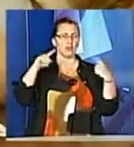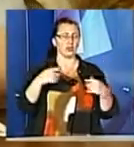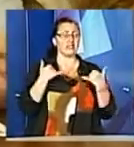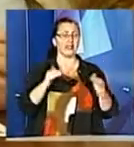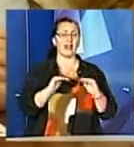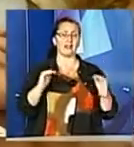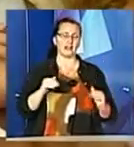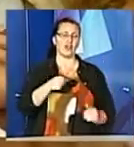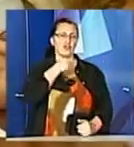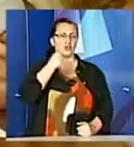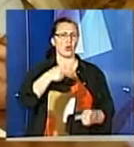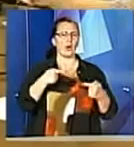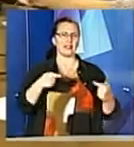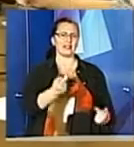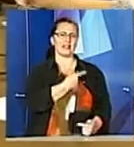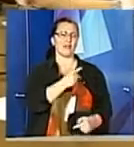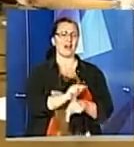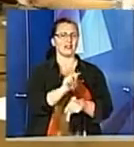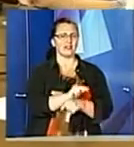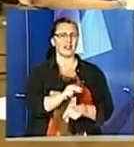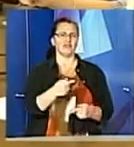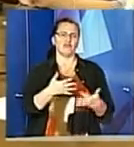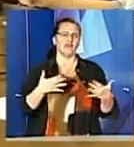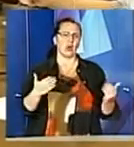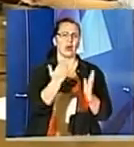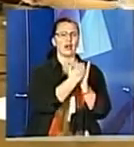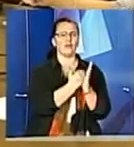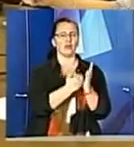будуть різні майстер-класи та окремі програми театру та кіно.